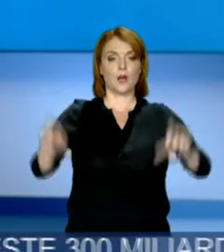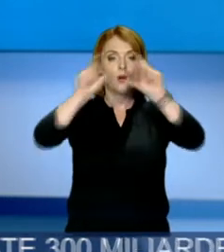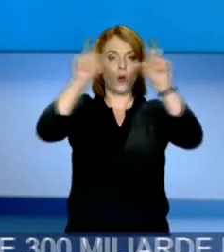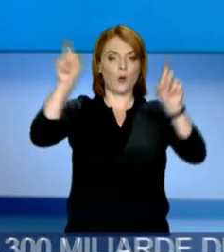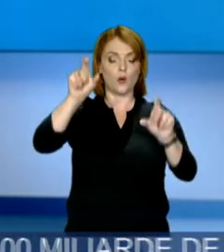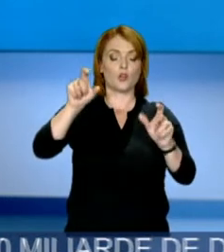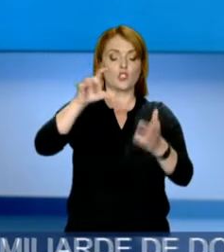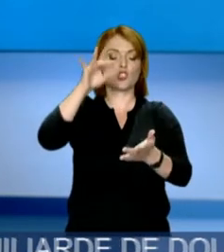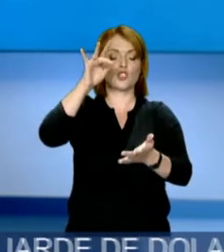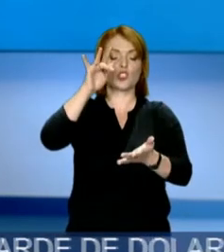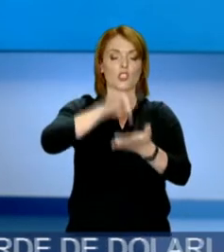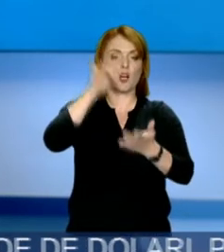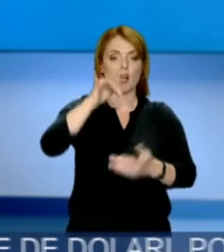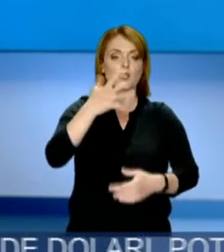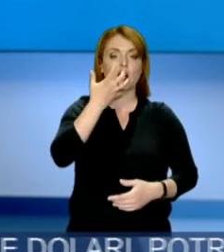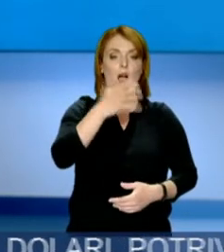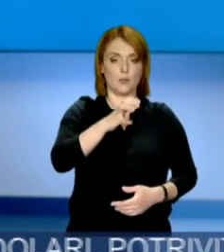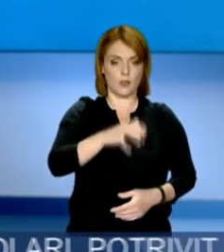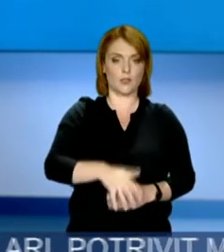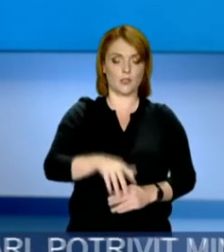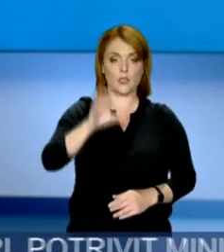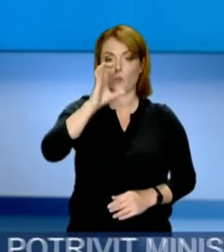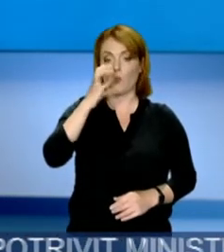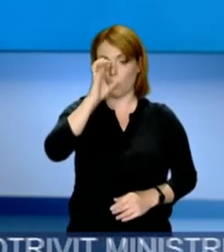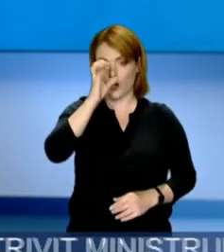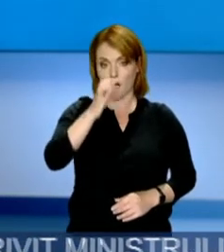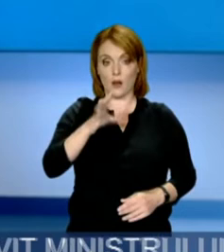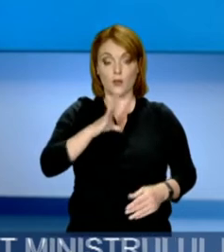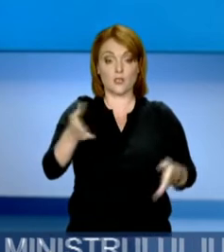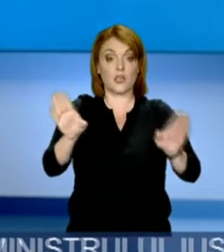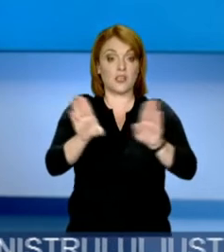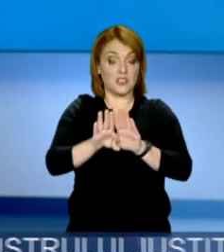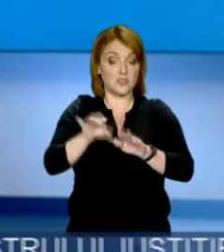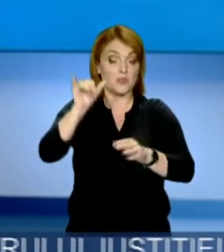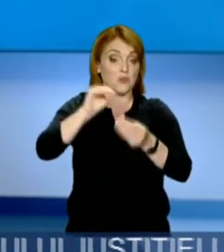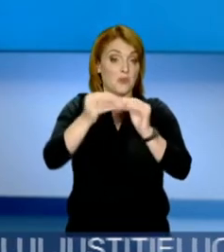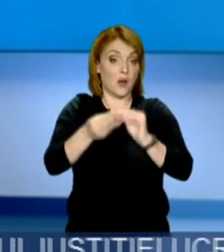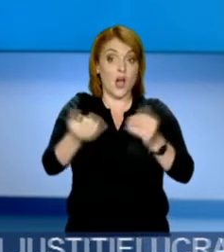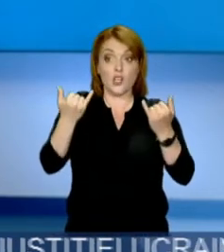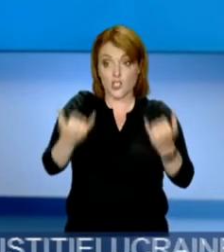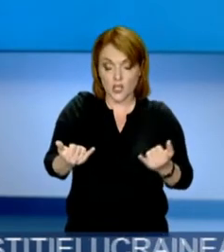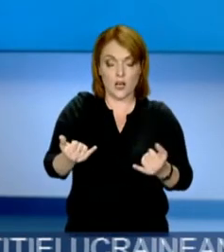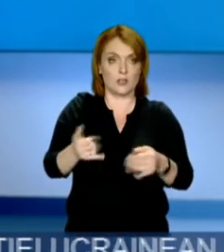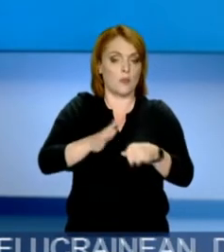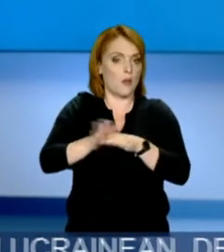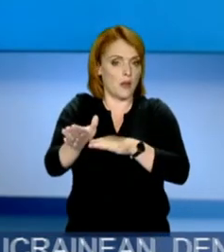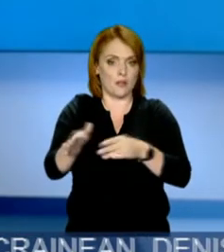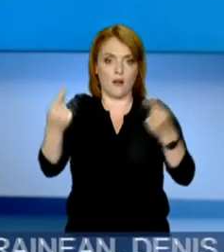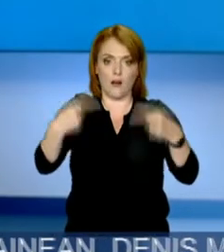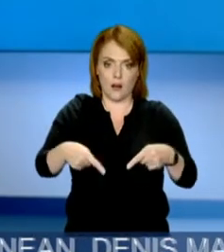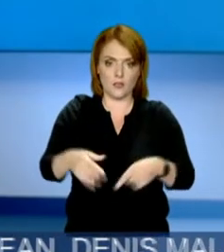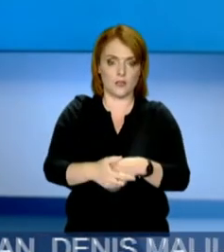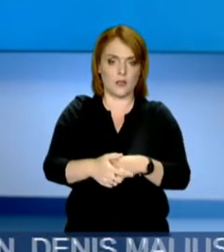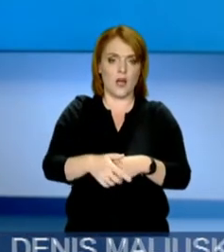O centrală termoelectrică din sudul Bulgariei a fost închisă temporar din motive ecologice, chiar în plină criză energetică. Instalația ar fi admis